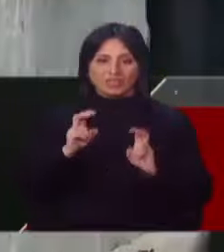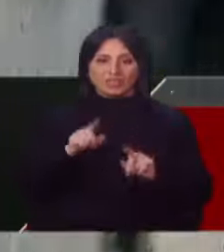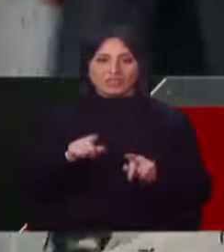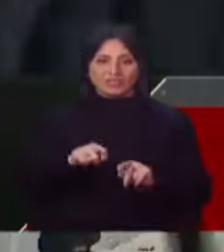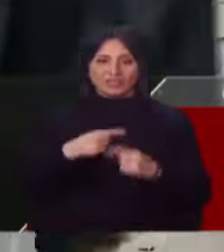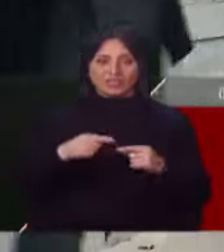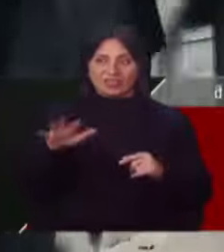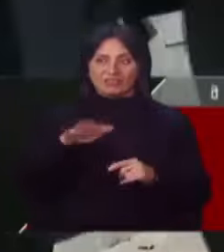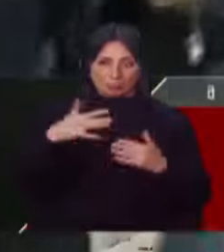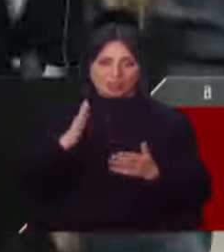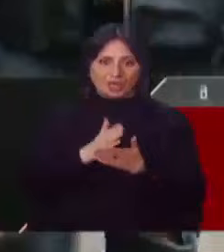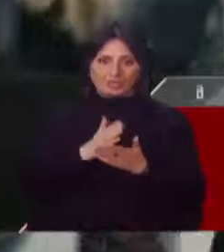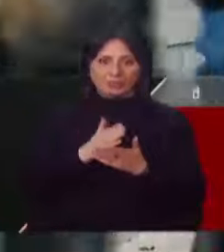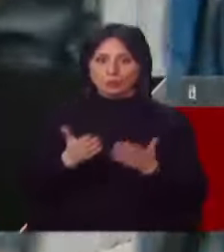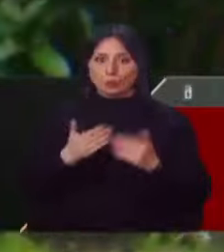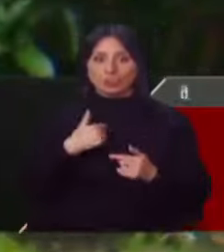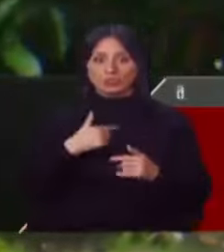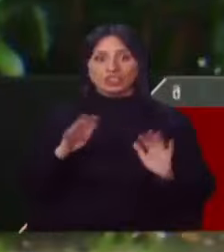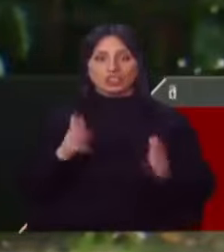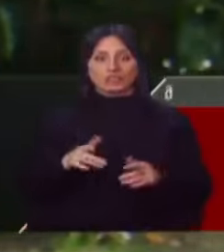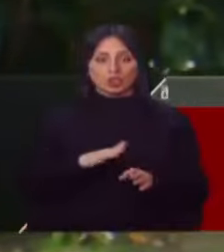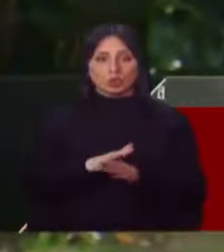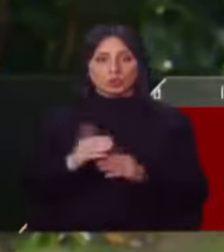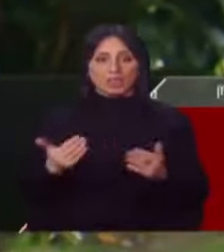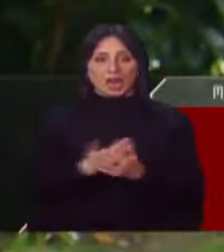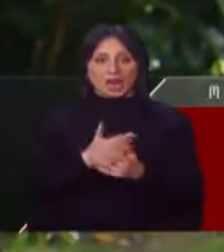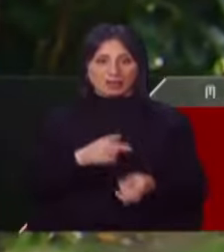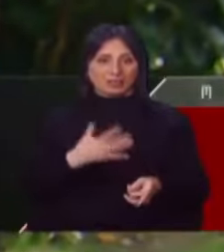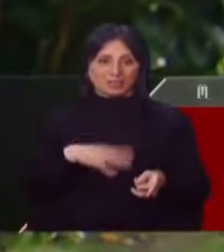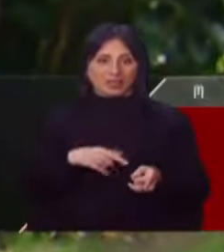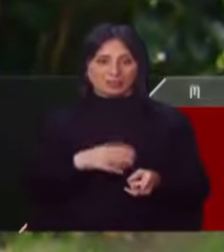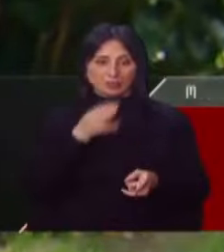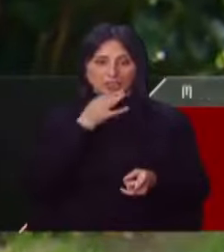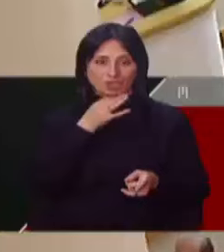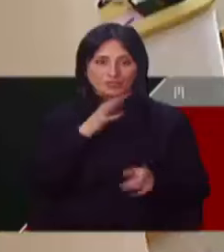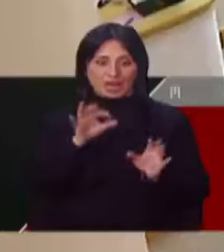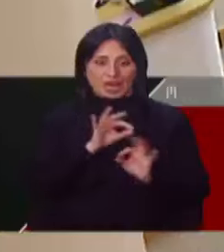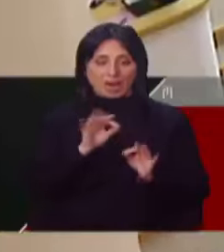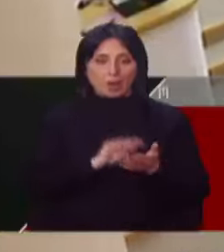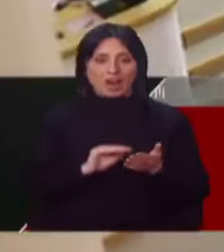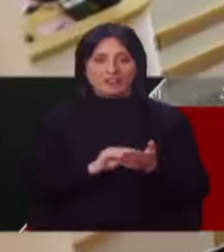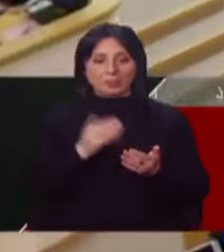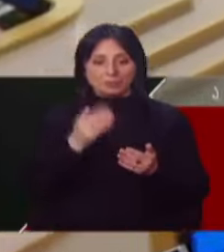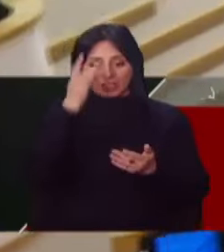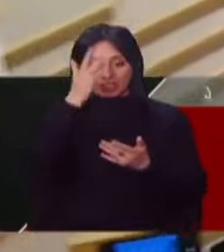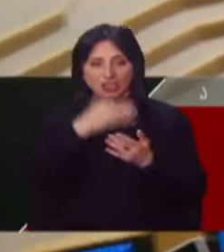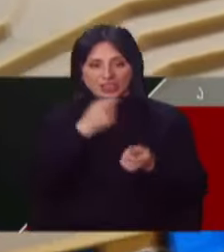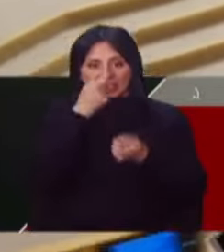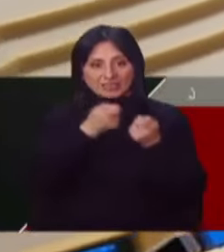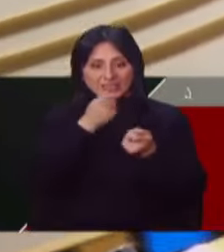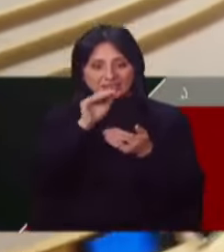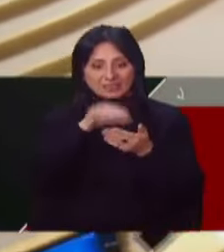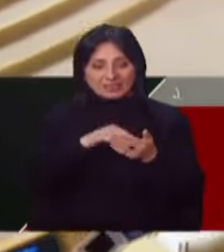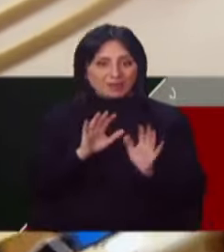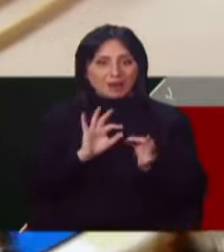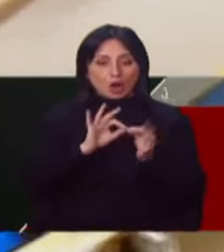დაწესებულებები სხვადასხვა ქვეყნებში უკვე არსებობს. თუმცა ჩვენ შემთხვევაში ეს სრულიად ახალი მოვლენა იქნება და ჯერჯერობით კანონ პროექტის ავტორები მისი შინაარსის კონკრეტიკისაგან